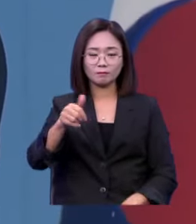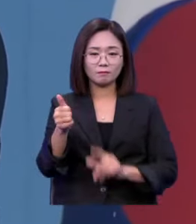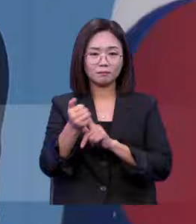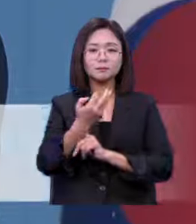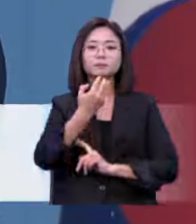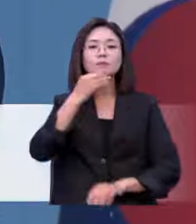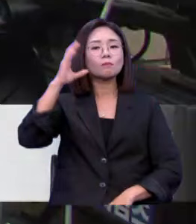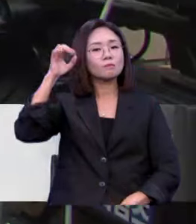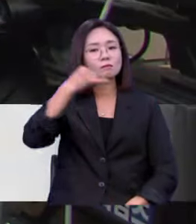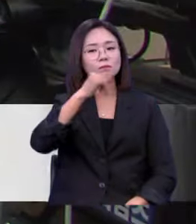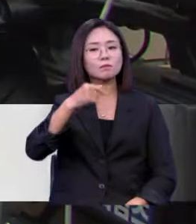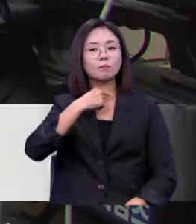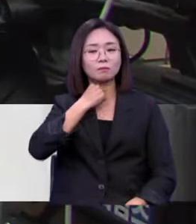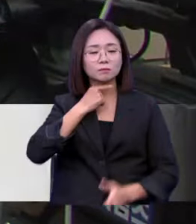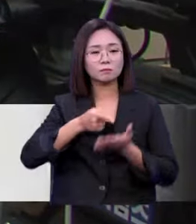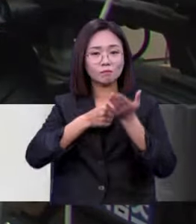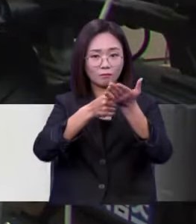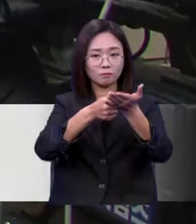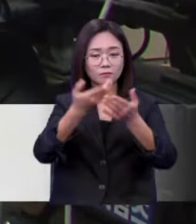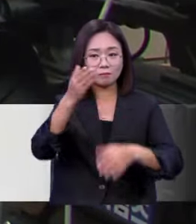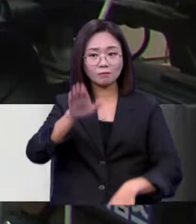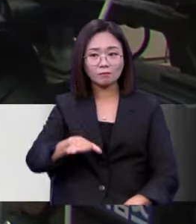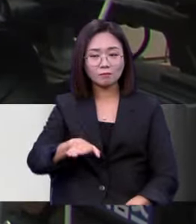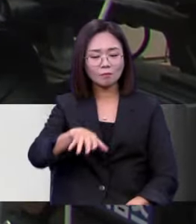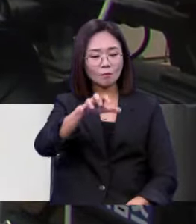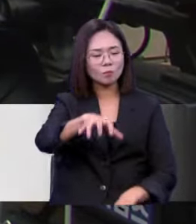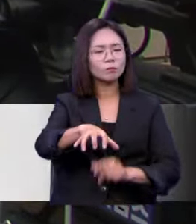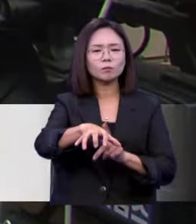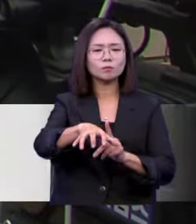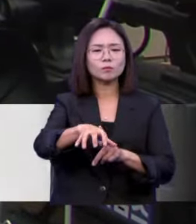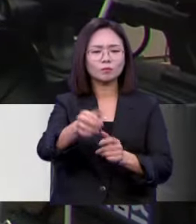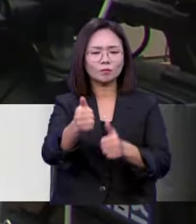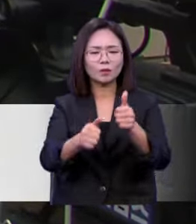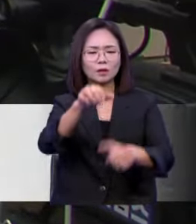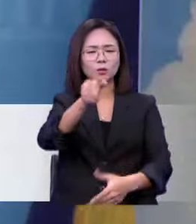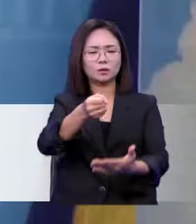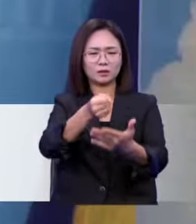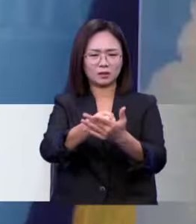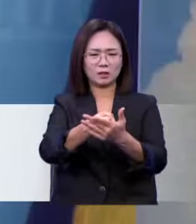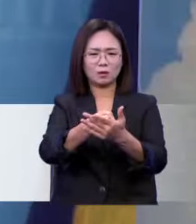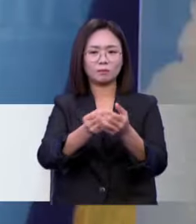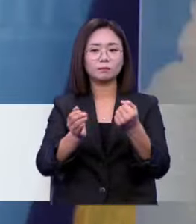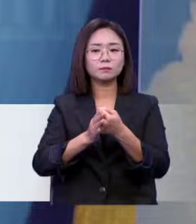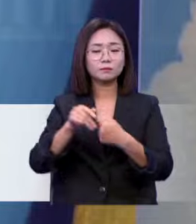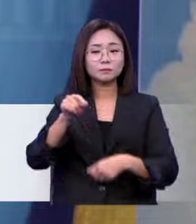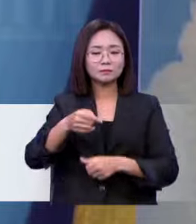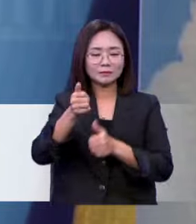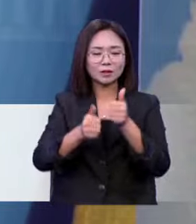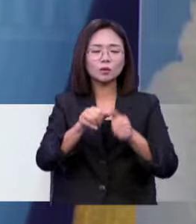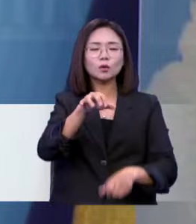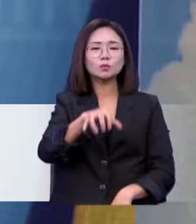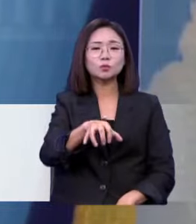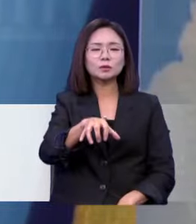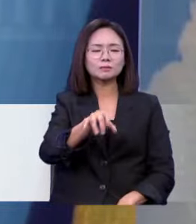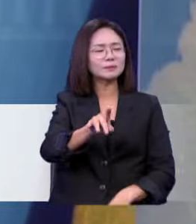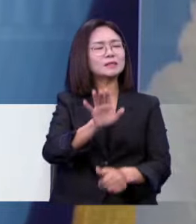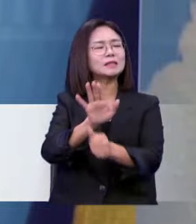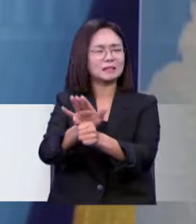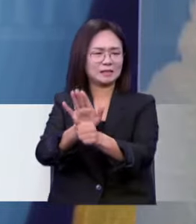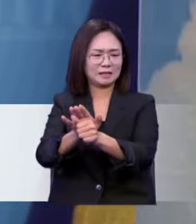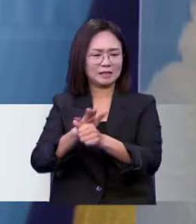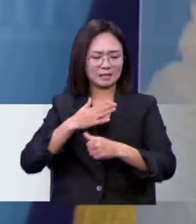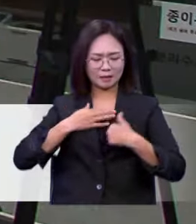서울 영등포을에 공천을 신청했지만 해당 지역구가 경선 지역구로 결정되자 경쟁 후보를 지지하며